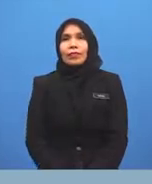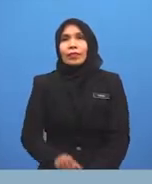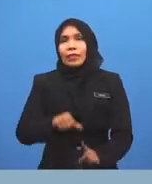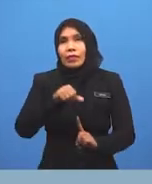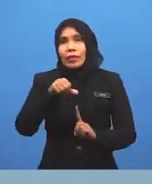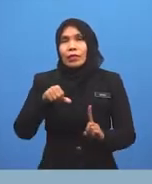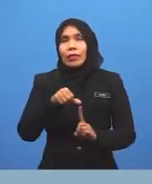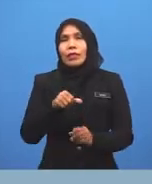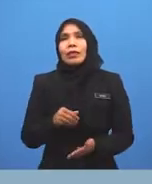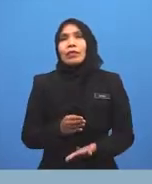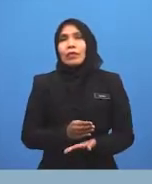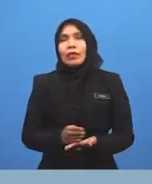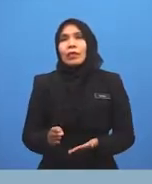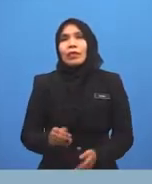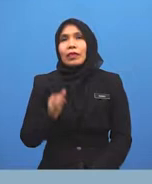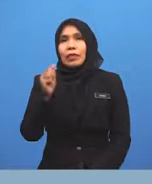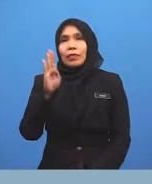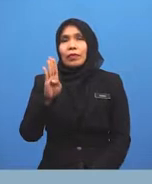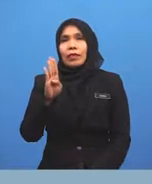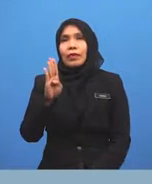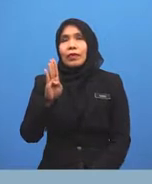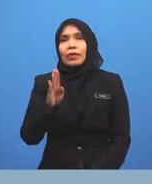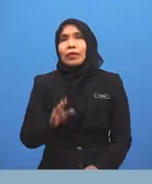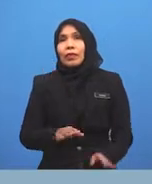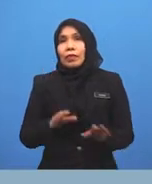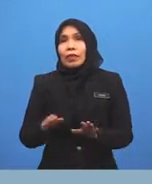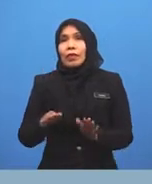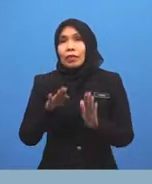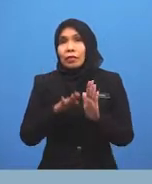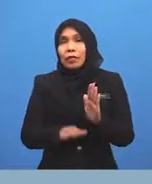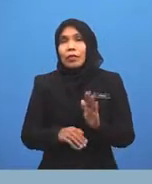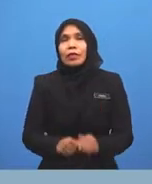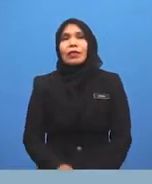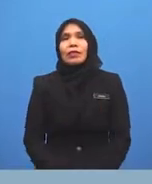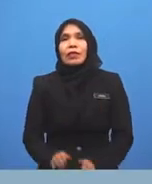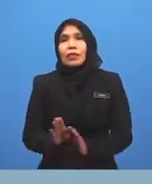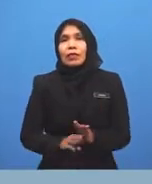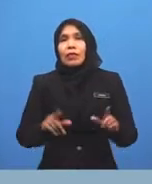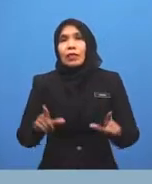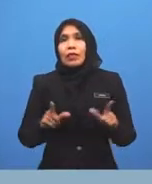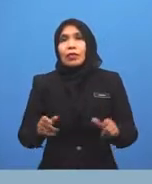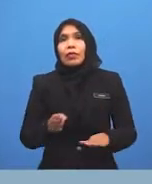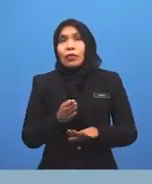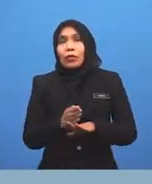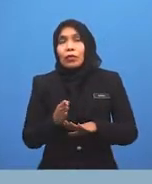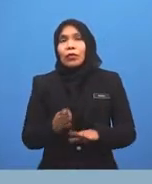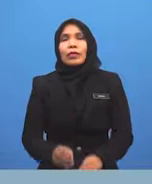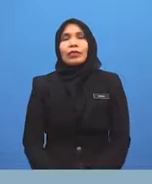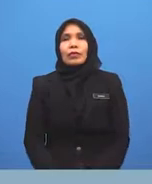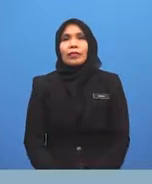Apabila bahagian AB bergerak ke bawah, berlaku pemotongan flux dan arus aruhan terhasil.